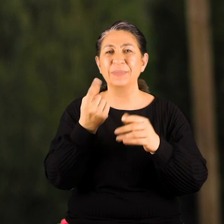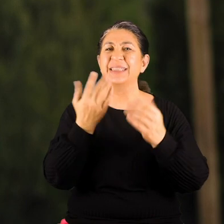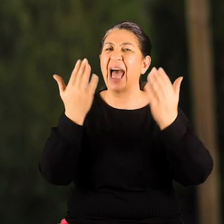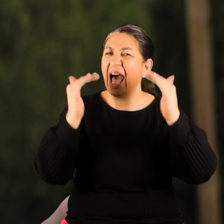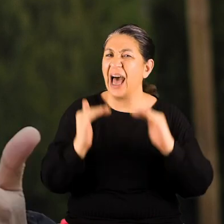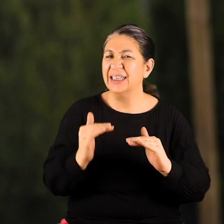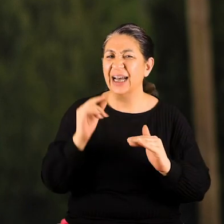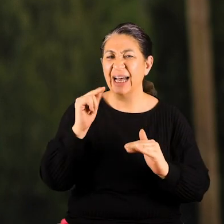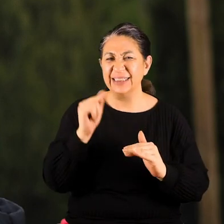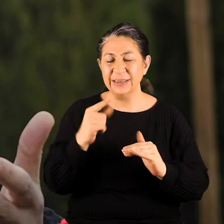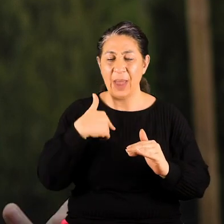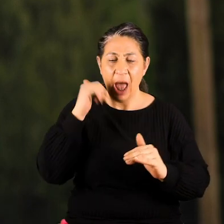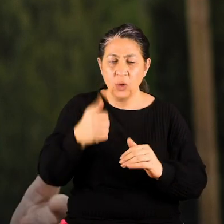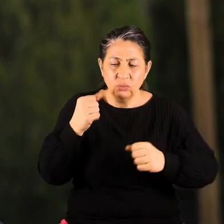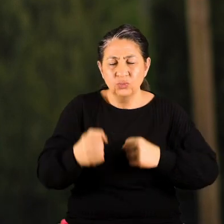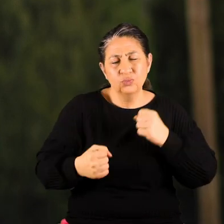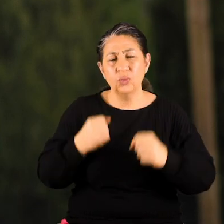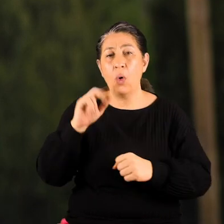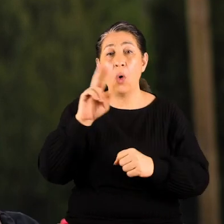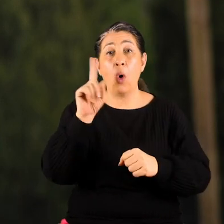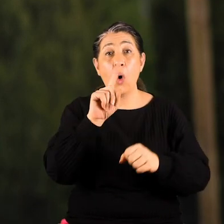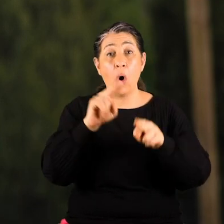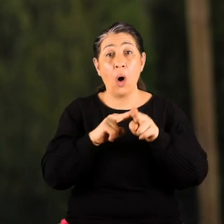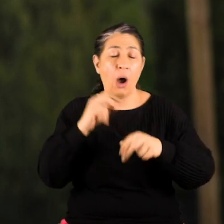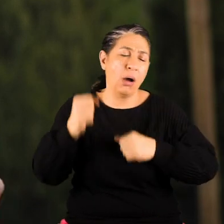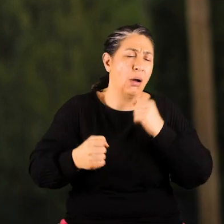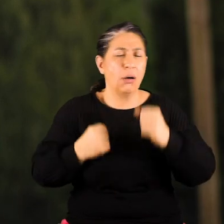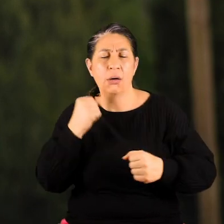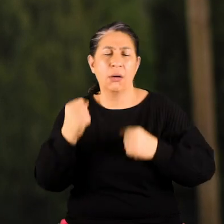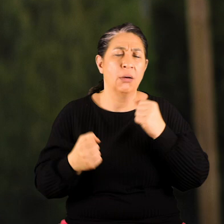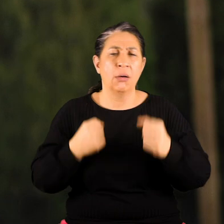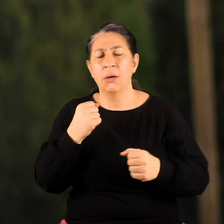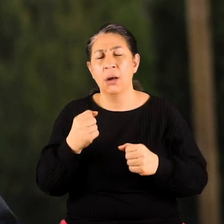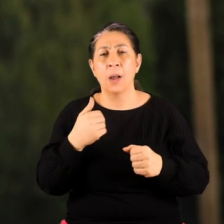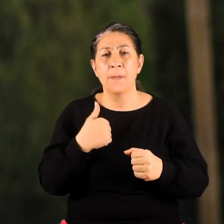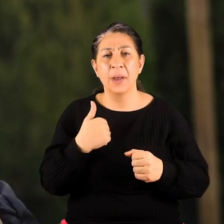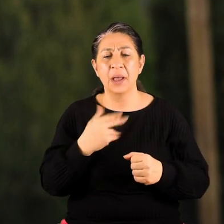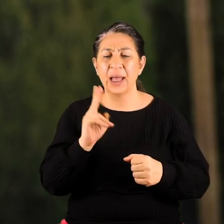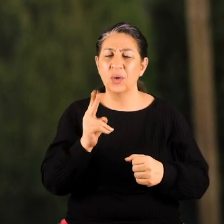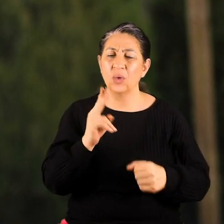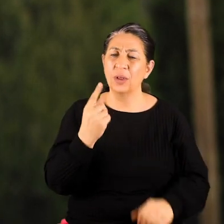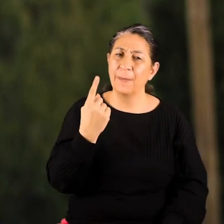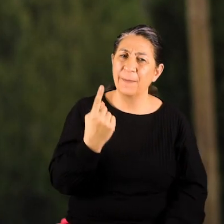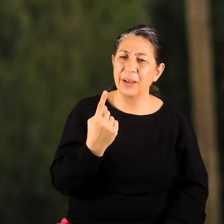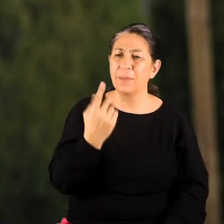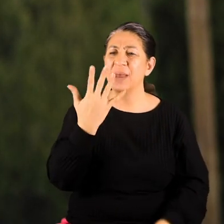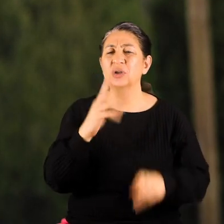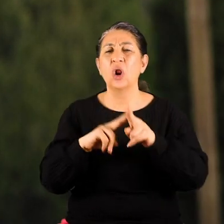koşarken diyelim. Ben işte 2 günde bir 5K koştum. Hani öyle bir yarıya düşürme gibi bir şey